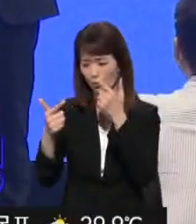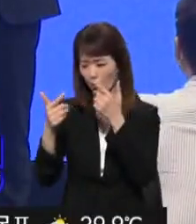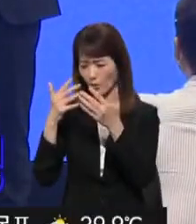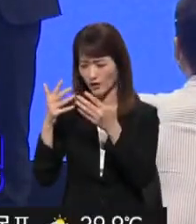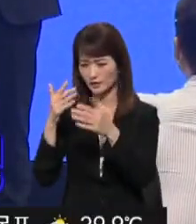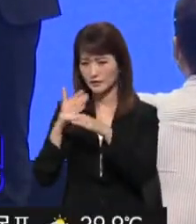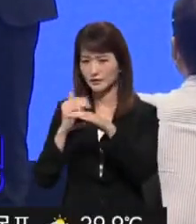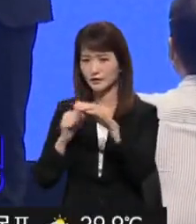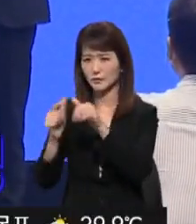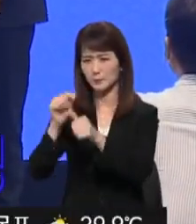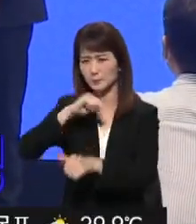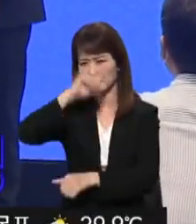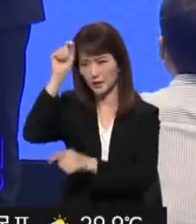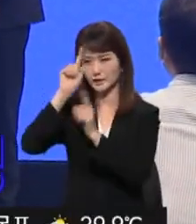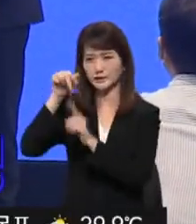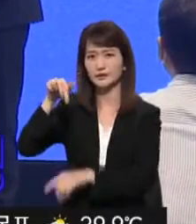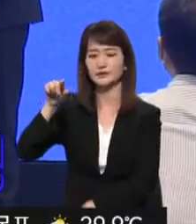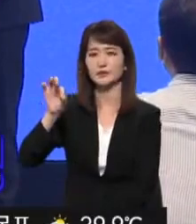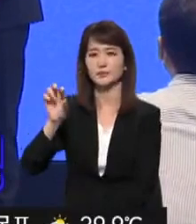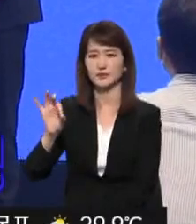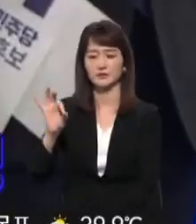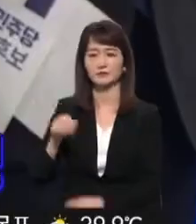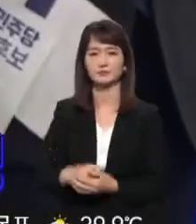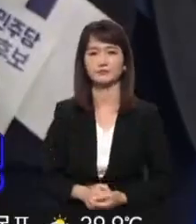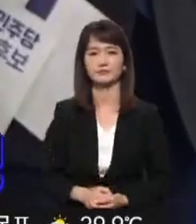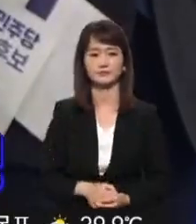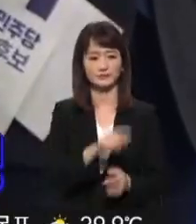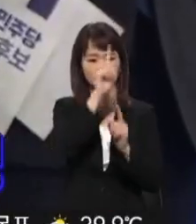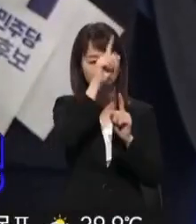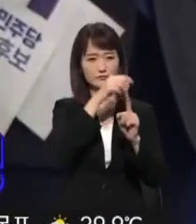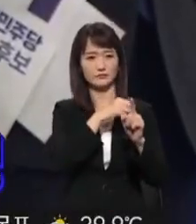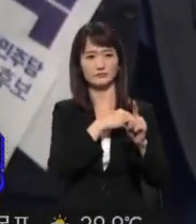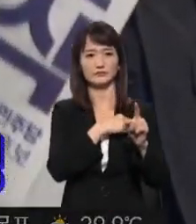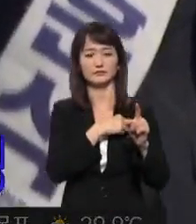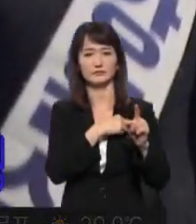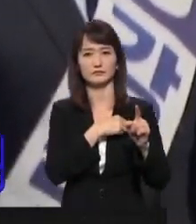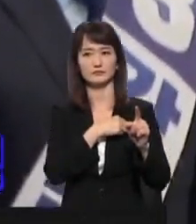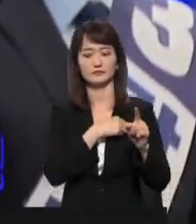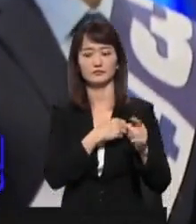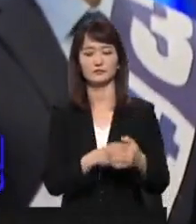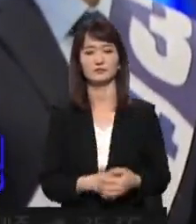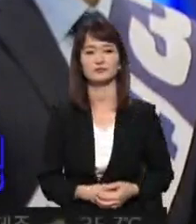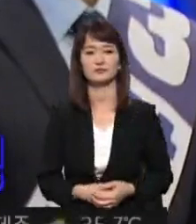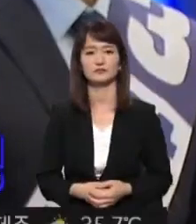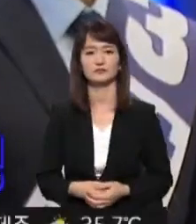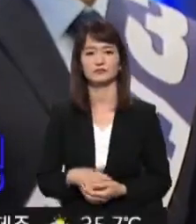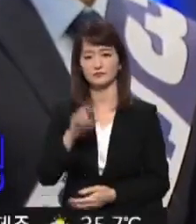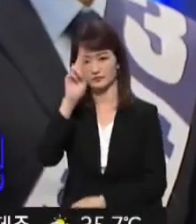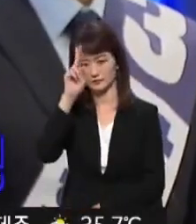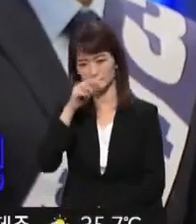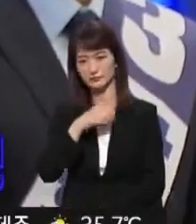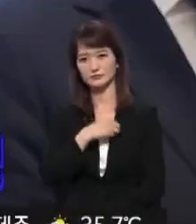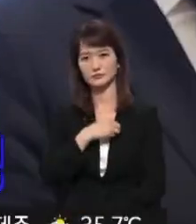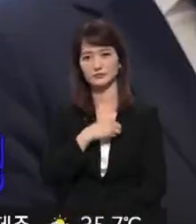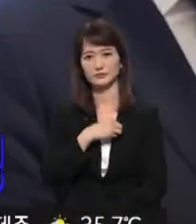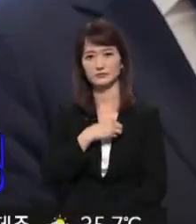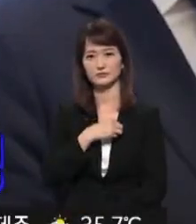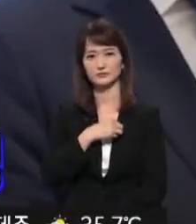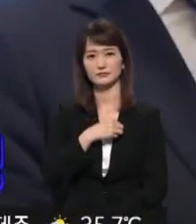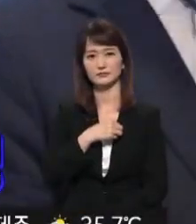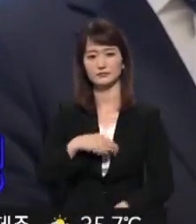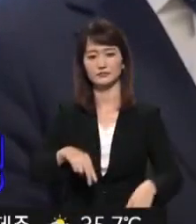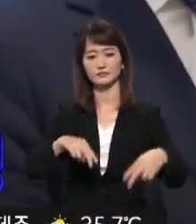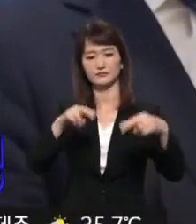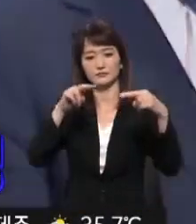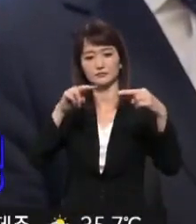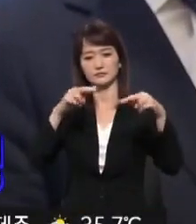그 노루 관련 에서는 박용 전 의원의 훨씬 돋보이게 됐어요 얼마나 포용성 있습니까 무 춘향 검색을 하시다 보면